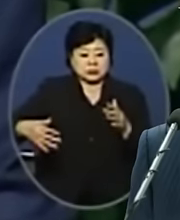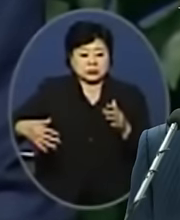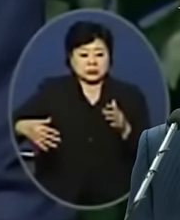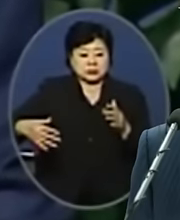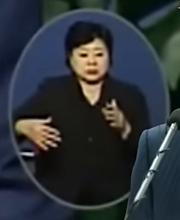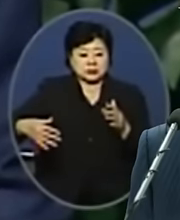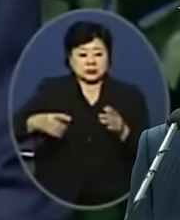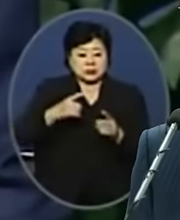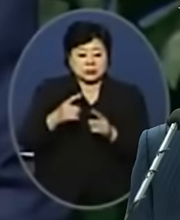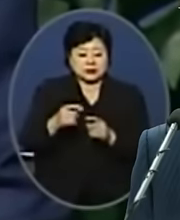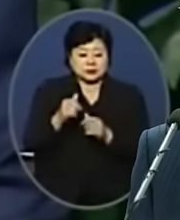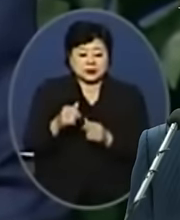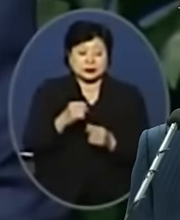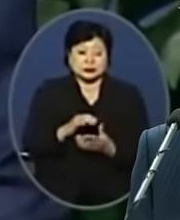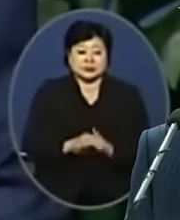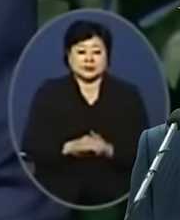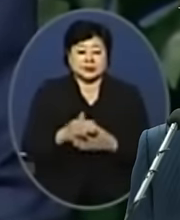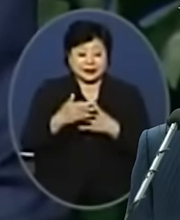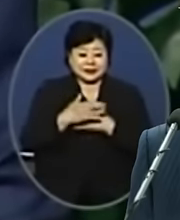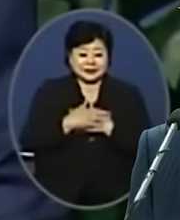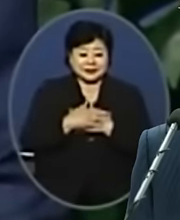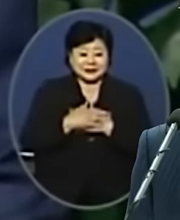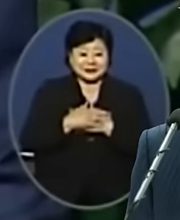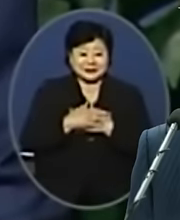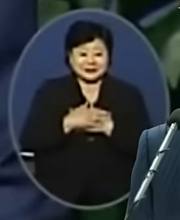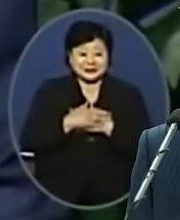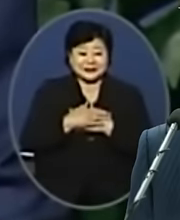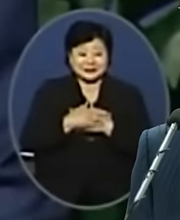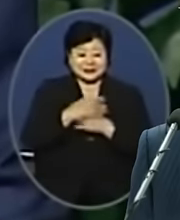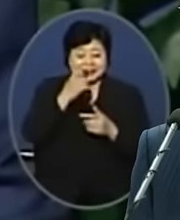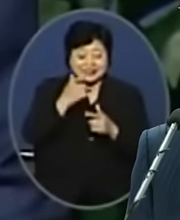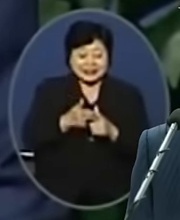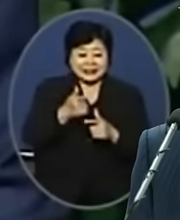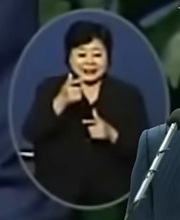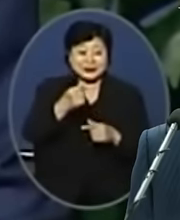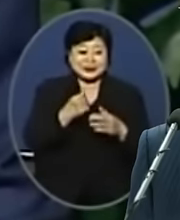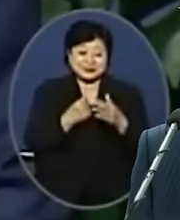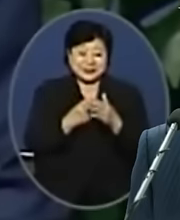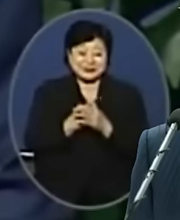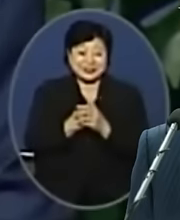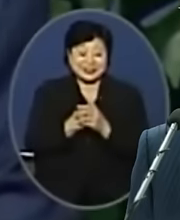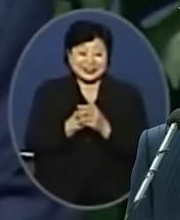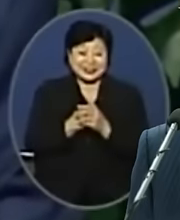한번 말씀을 따라해 주시기 바랍니다. 나는 예수님 때문에